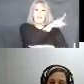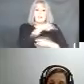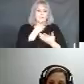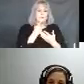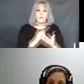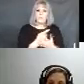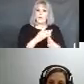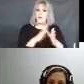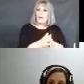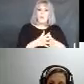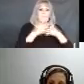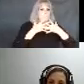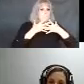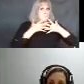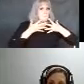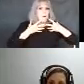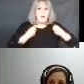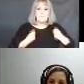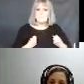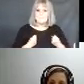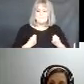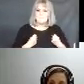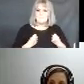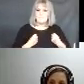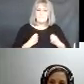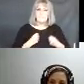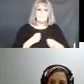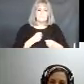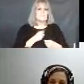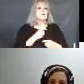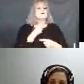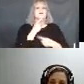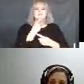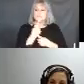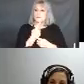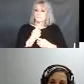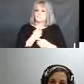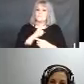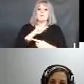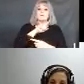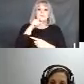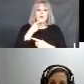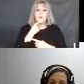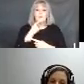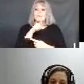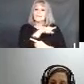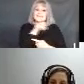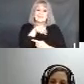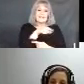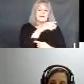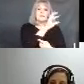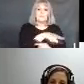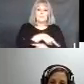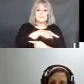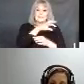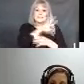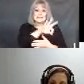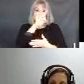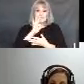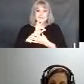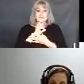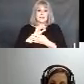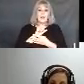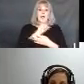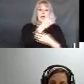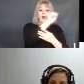en die tempelleiers en die volkleiers. En hulle was baie kwaad. Nou, Jesus, jy